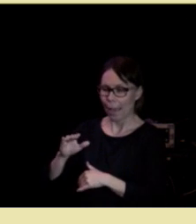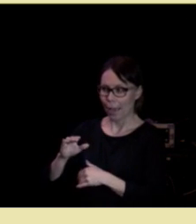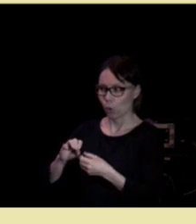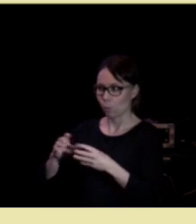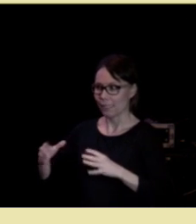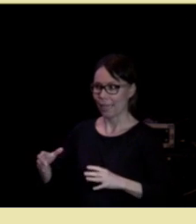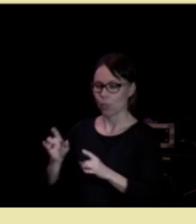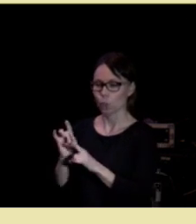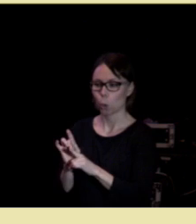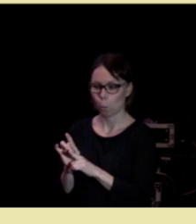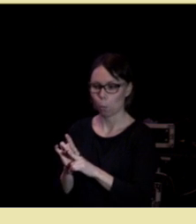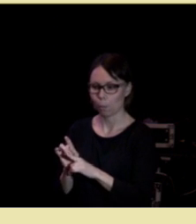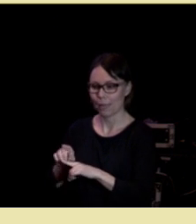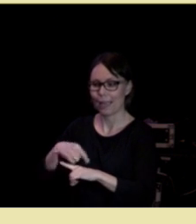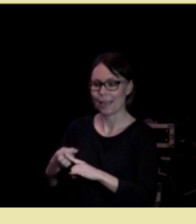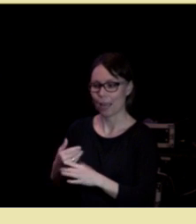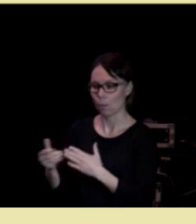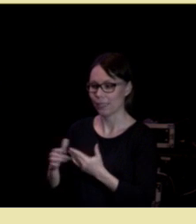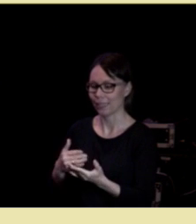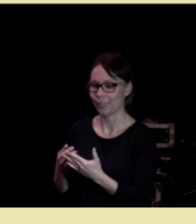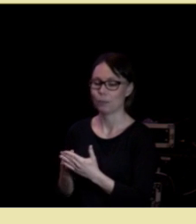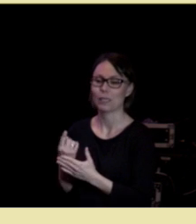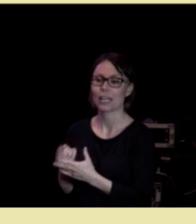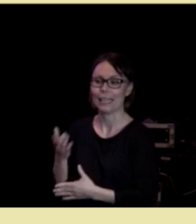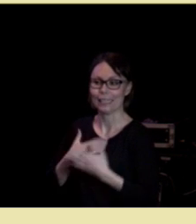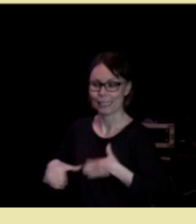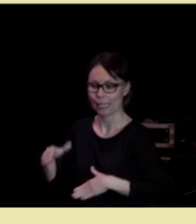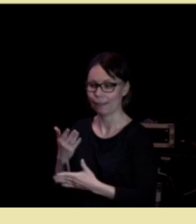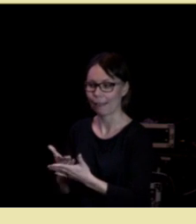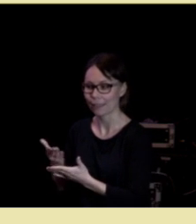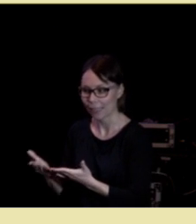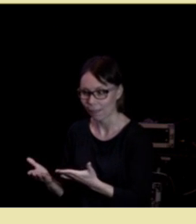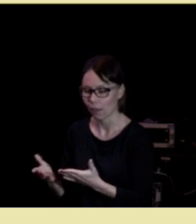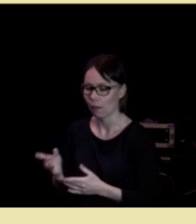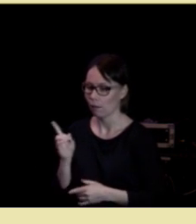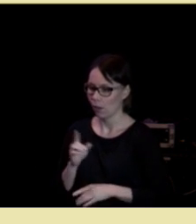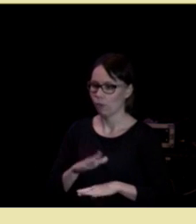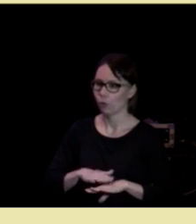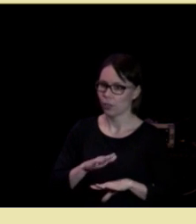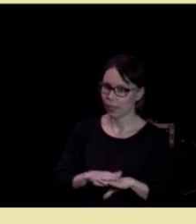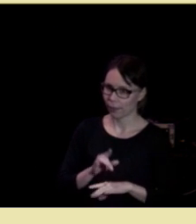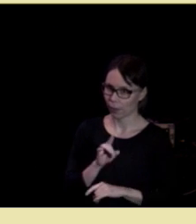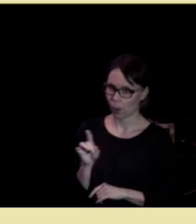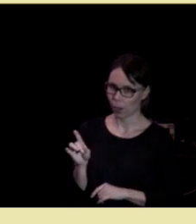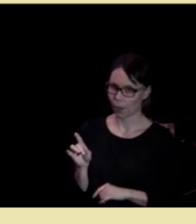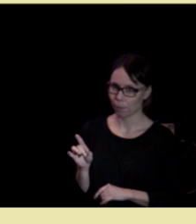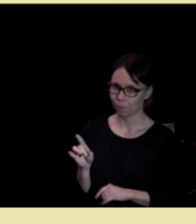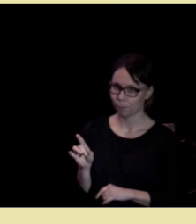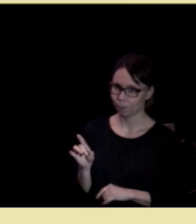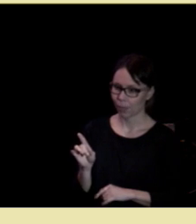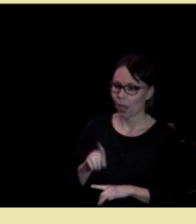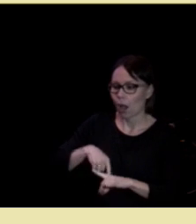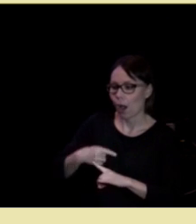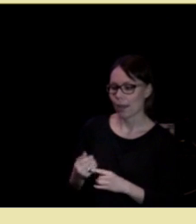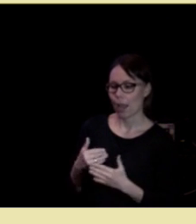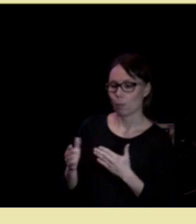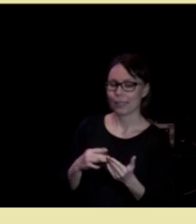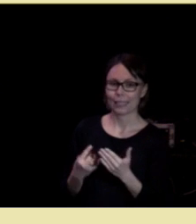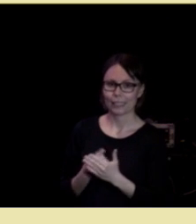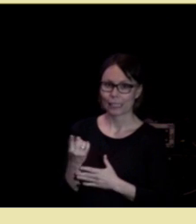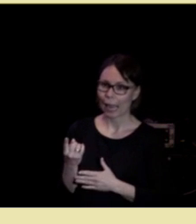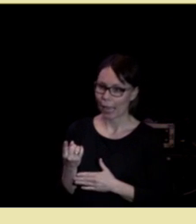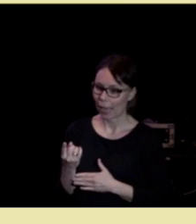komplekst som I rehabilitering I spesialisthelsetjenesten. Forutsetningen bare at rehabiliteringen skjer